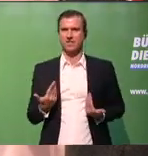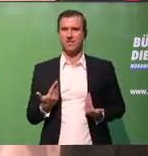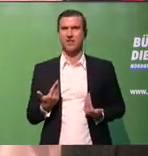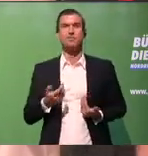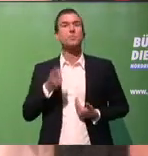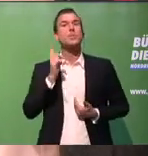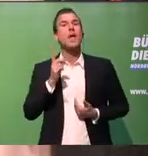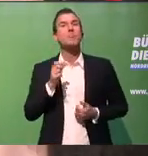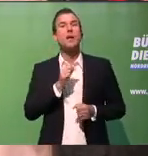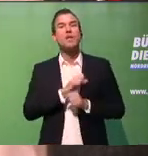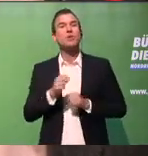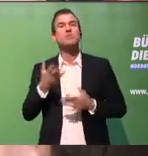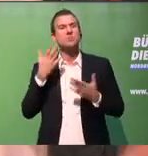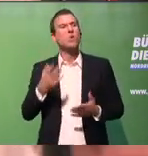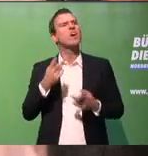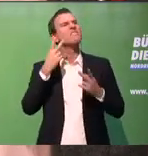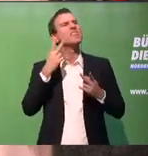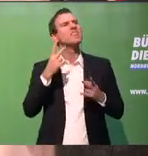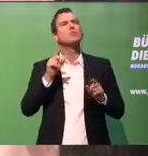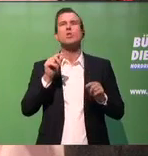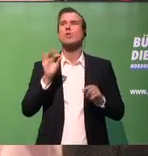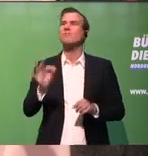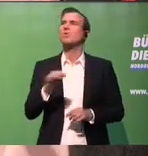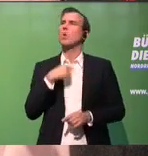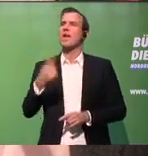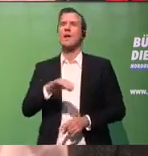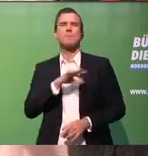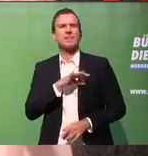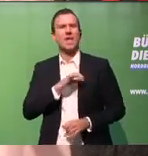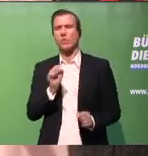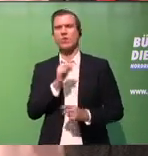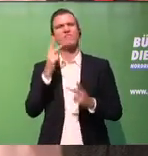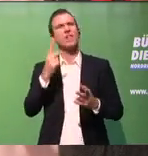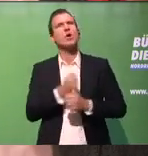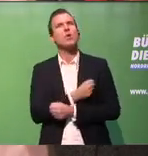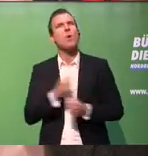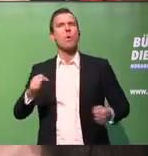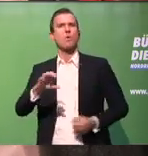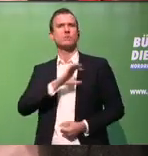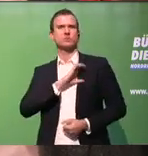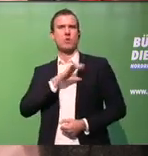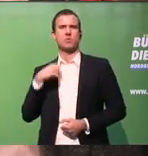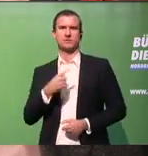Jedoch aufgrund der wahnsinnig wichtigen Bedeutung für uns als Partei und die große Chance,